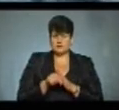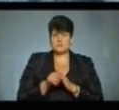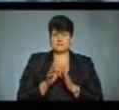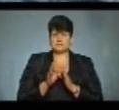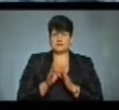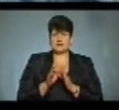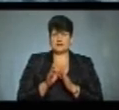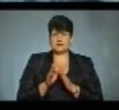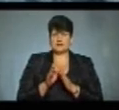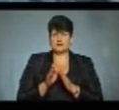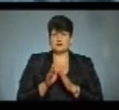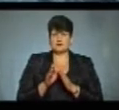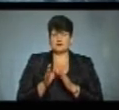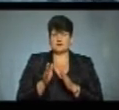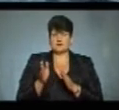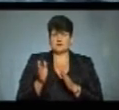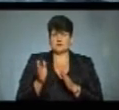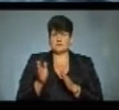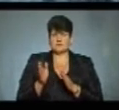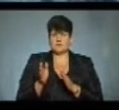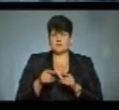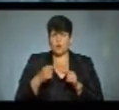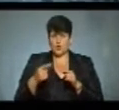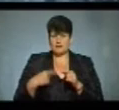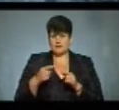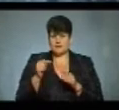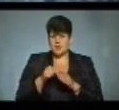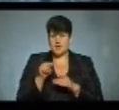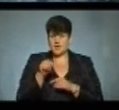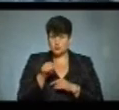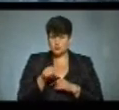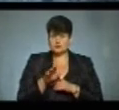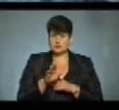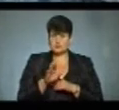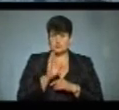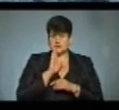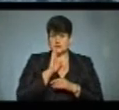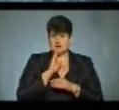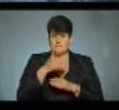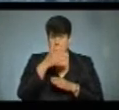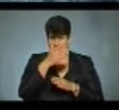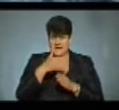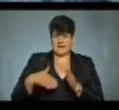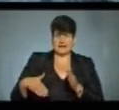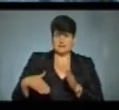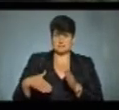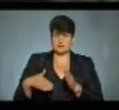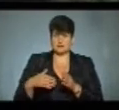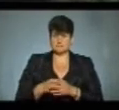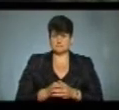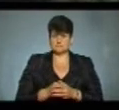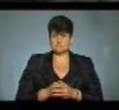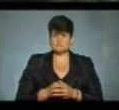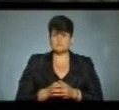її розбиває до локомотива. Під колеса вона не попадає. А тут вона посередині перерізана. Так. За